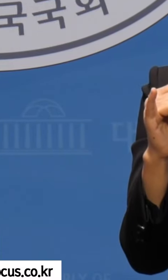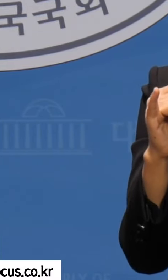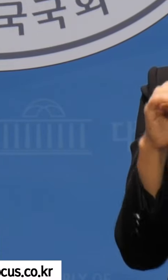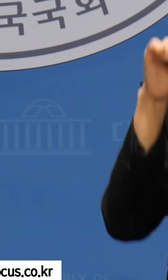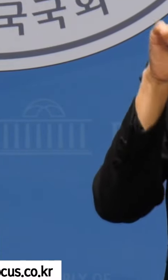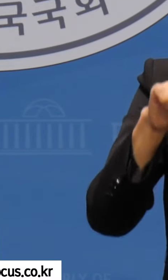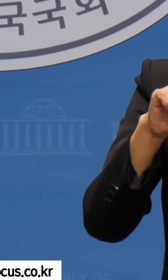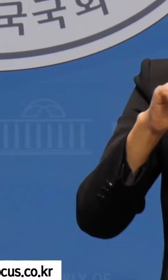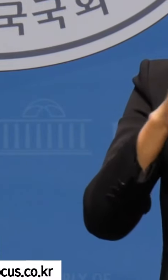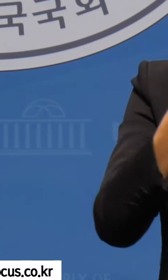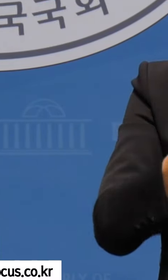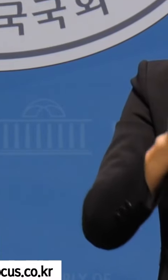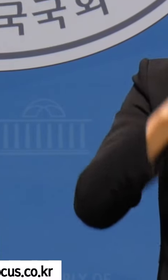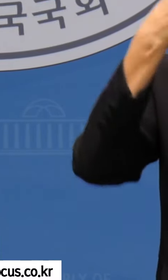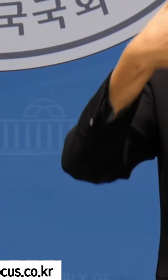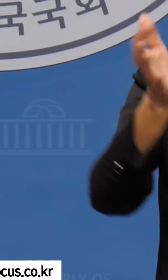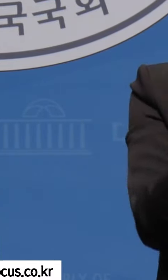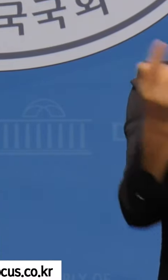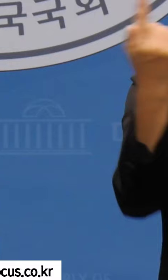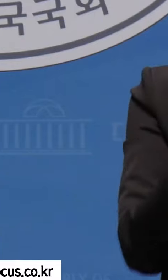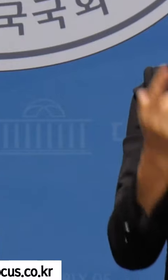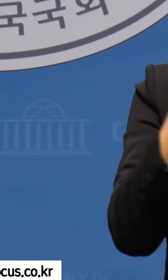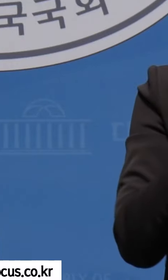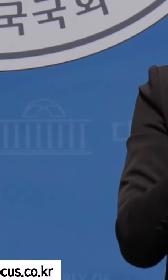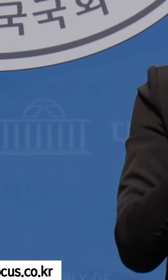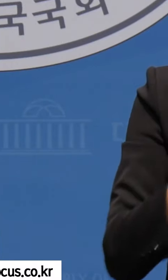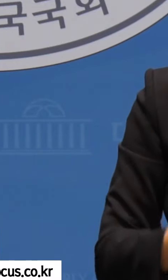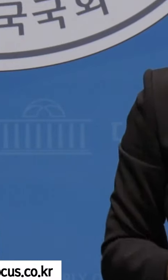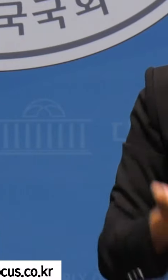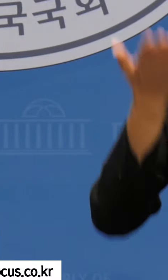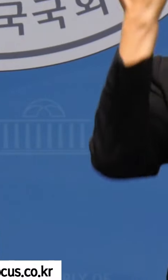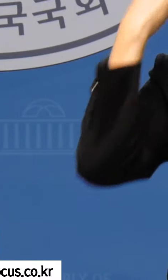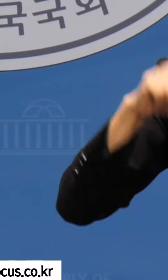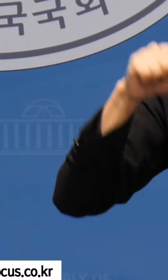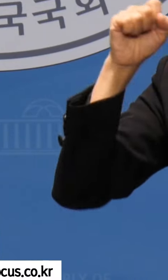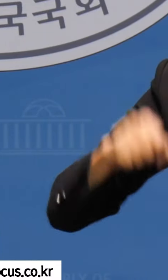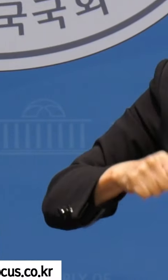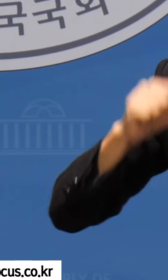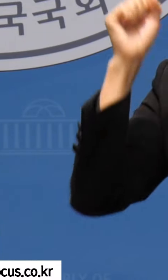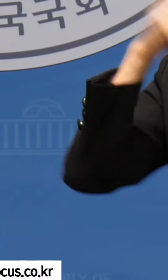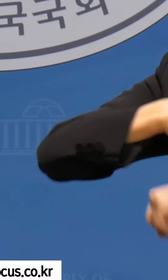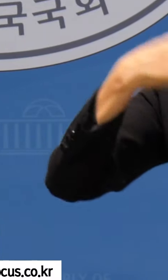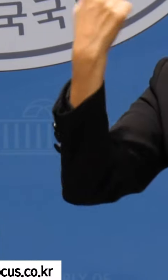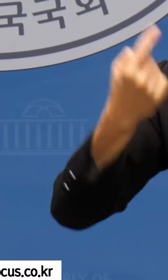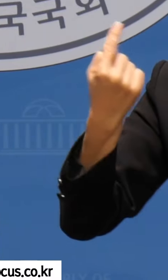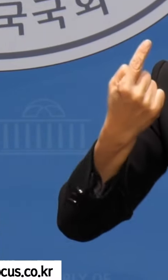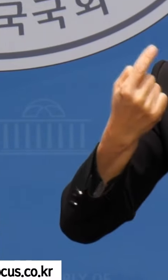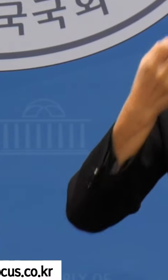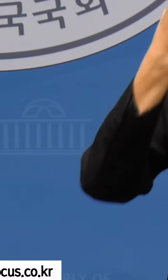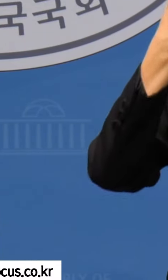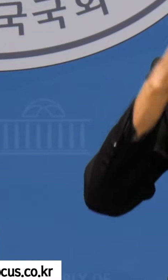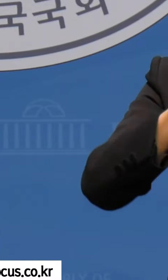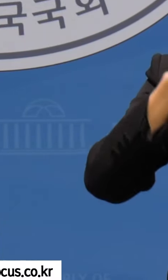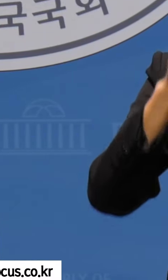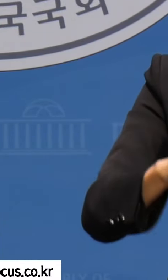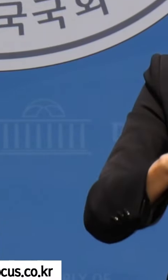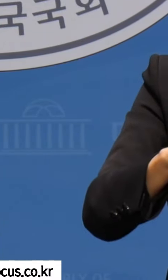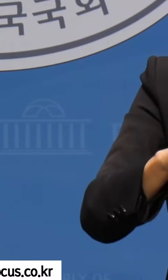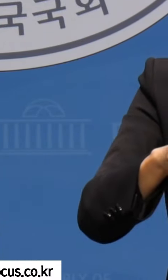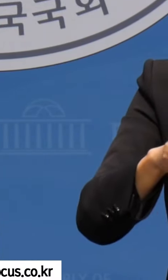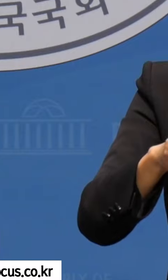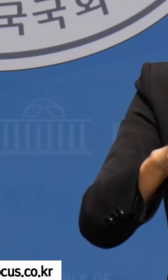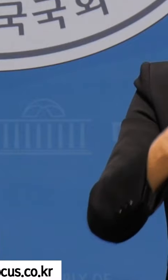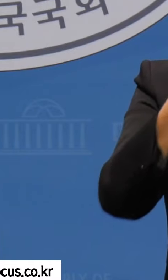개혁당을 찾고 십니다 거는 붕괴될 것이고 새로운 체제 넥스트